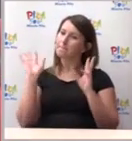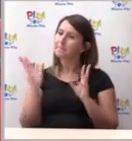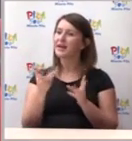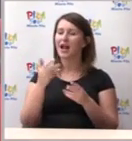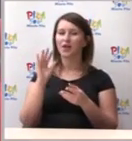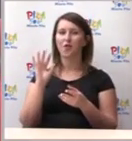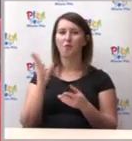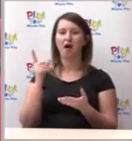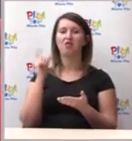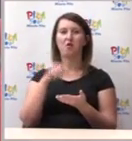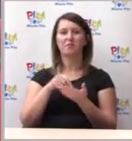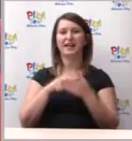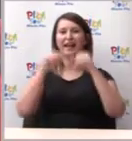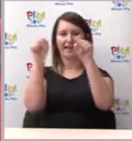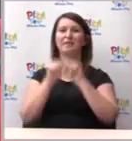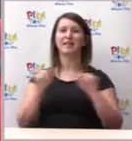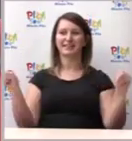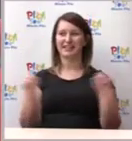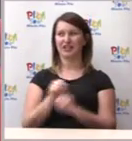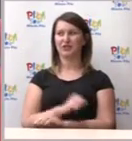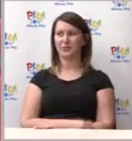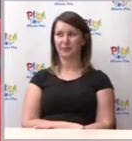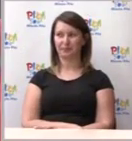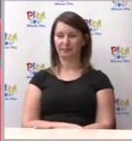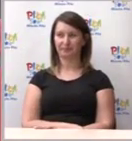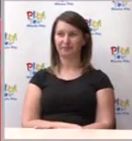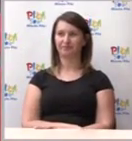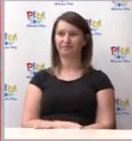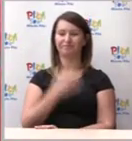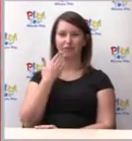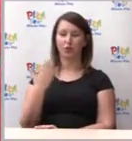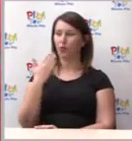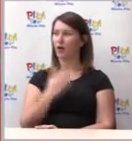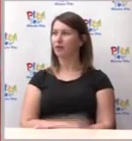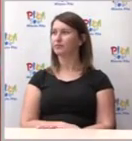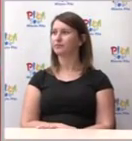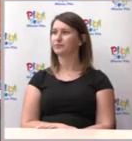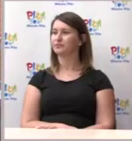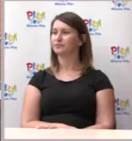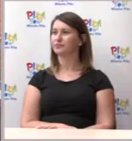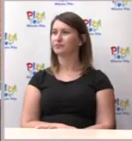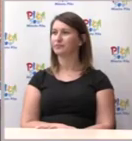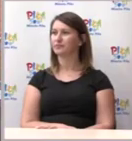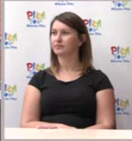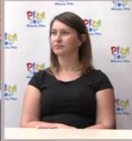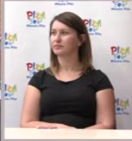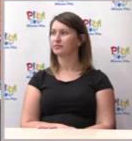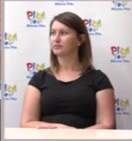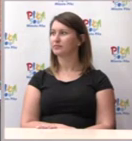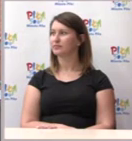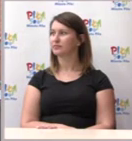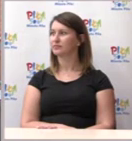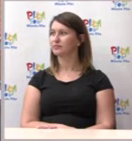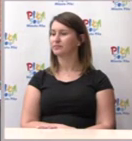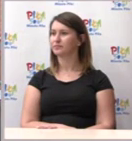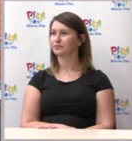żeby powstała wreszcie piękna hala sportowa. Dziękuję bardzo. W tym temacie,